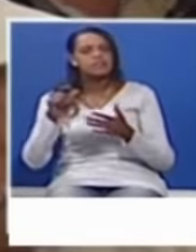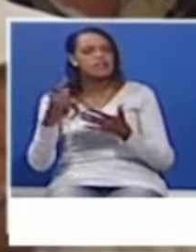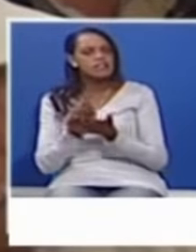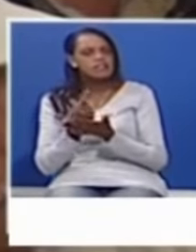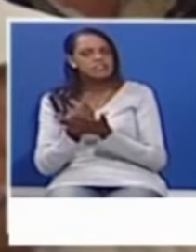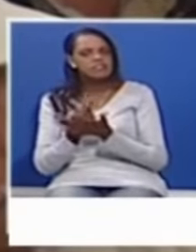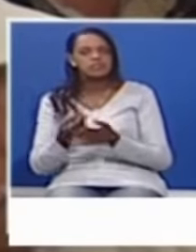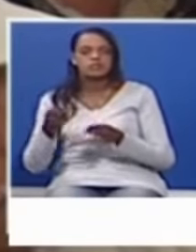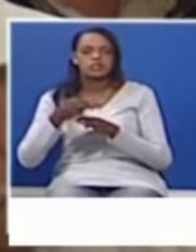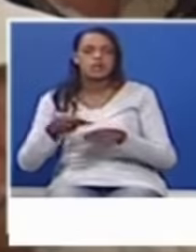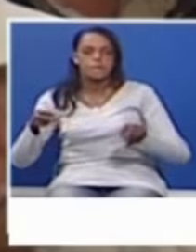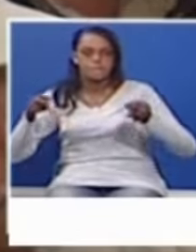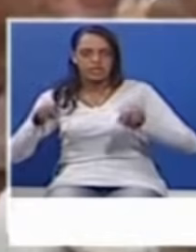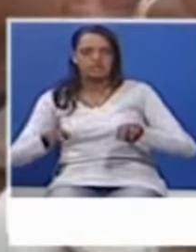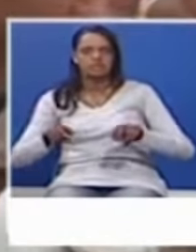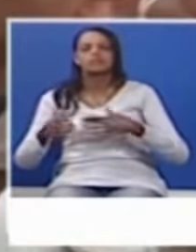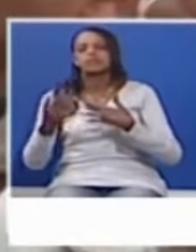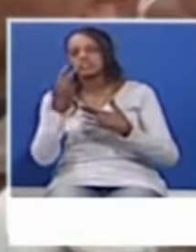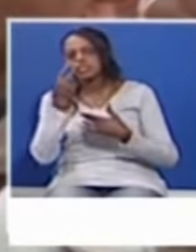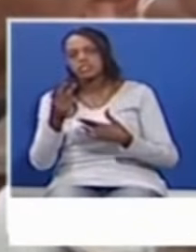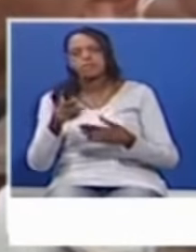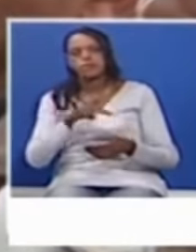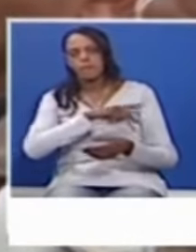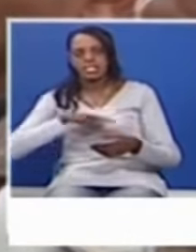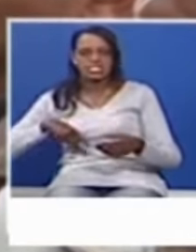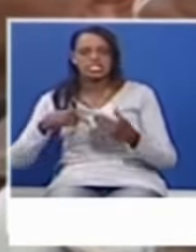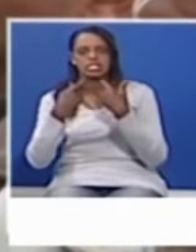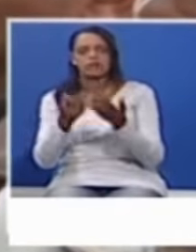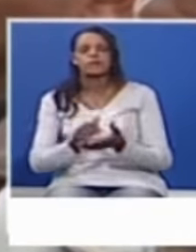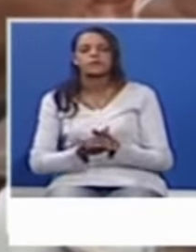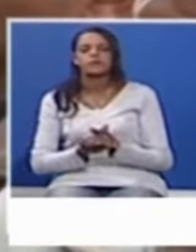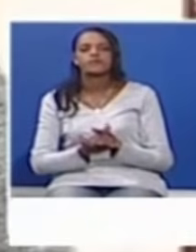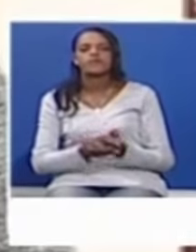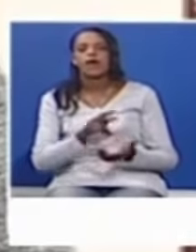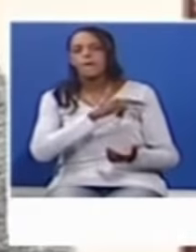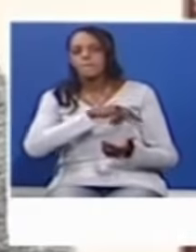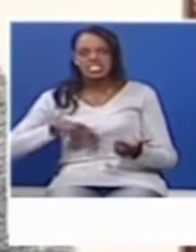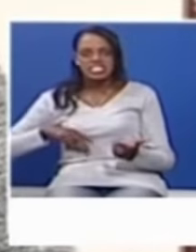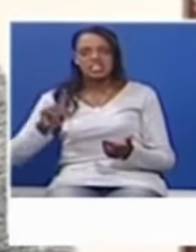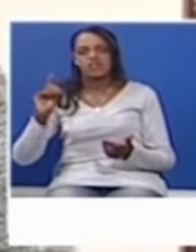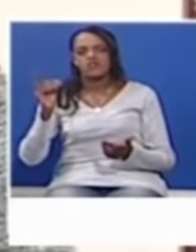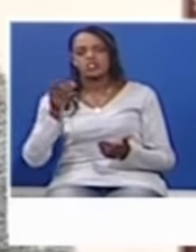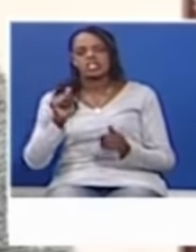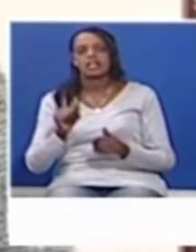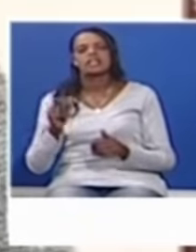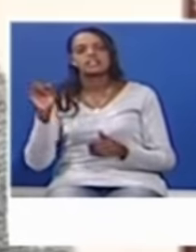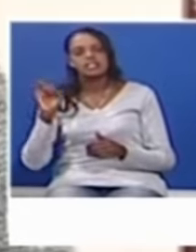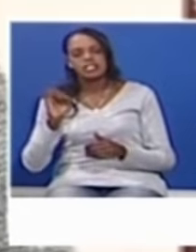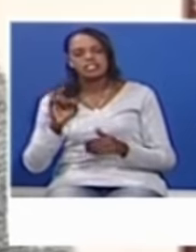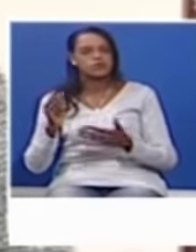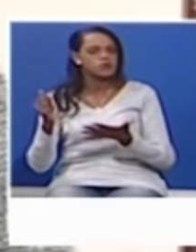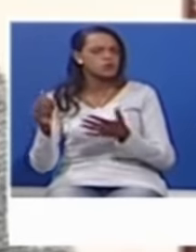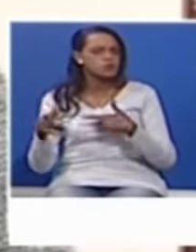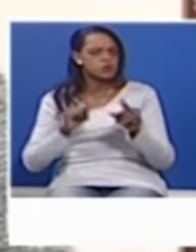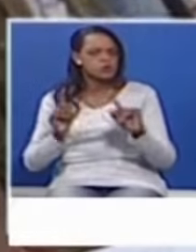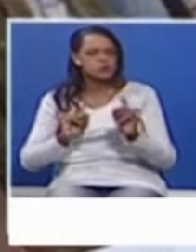ኣገዳስነት ምጉልባት ከማዊ ኣብያተ ፍርዲ ብመንፅር ተልእኾት ሚኒስትሪ መግለፂ ሂባ ሚኒስተር ፈውዚ ኣብ መግለፂያ ዜጋታት ስሉጥ